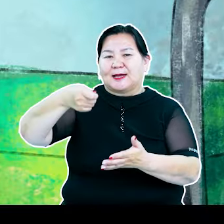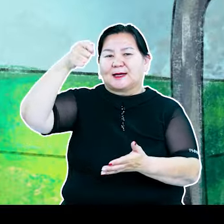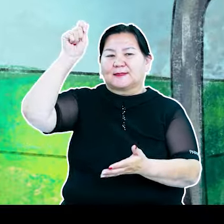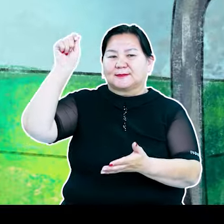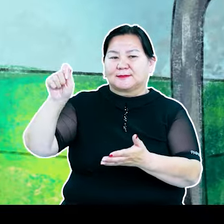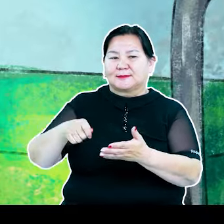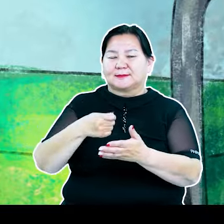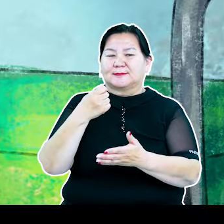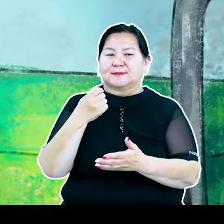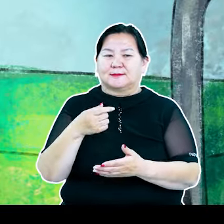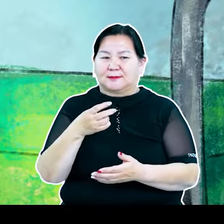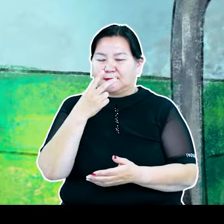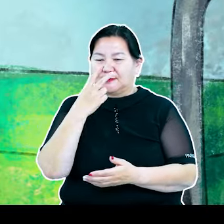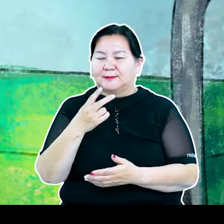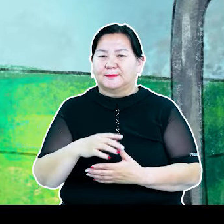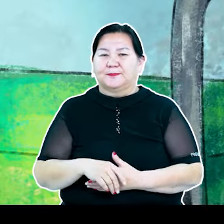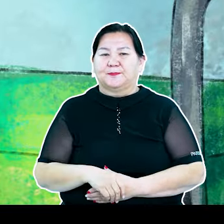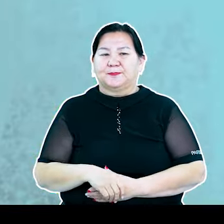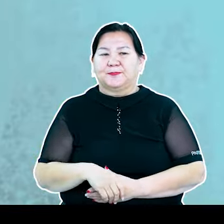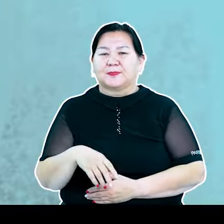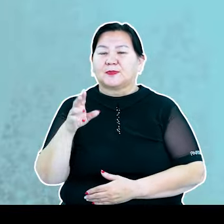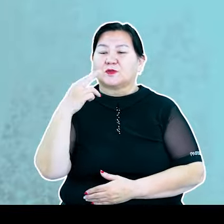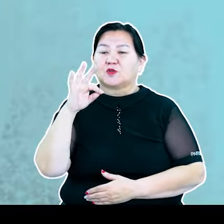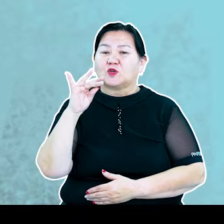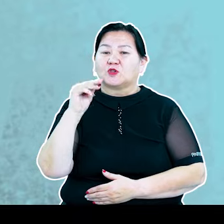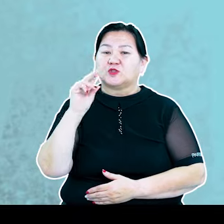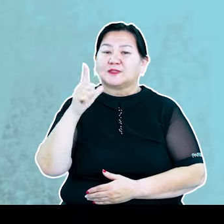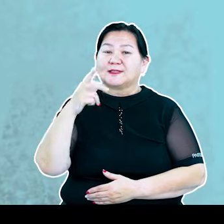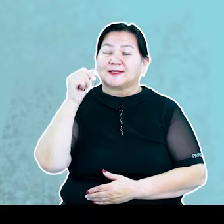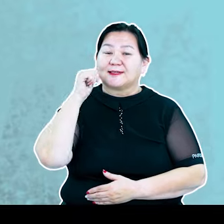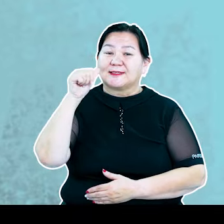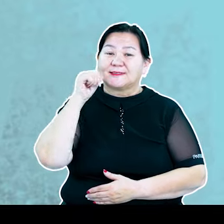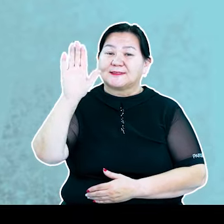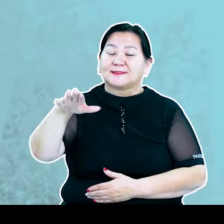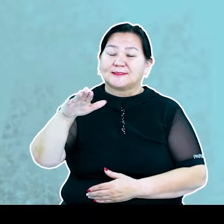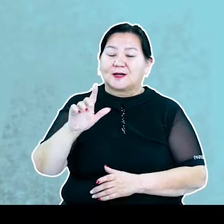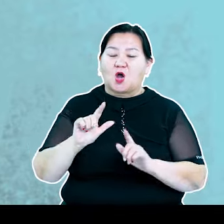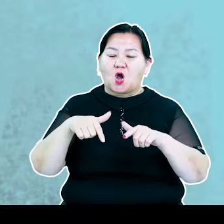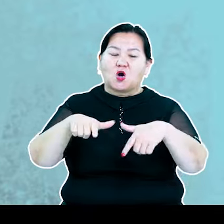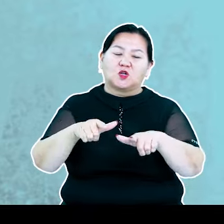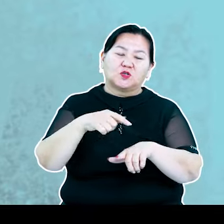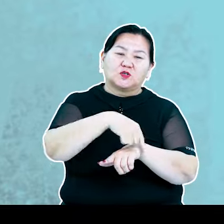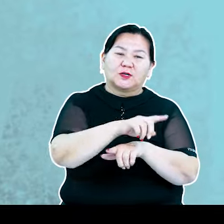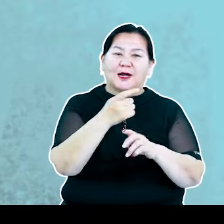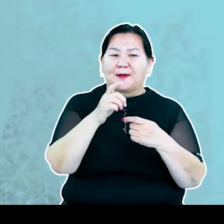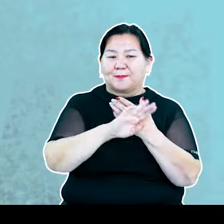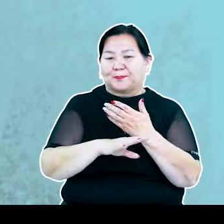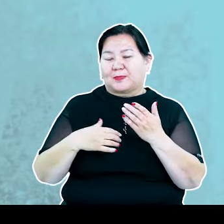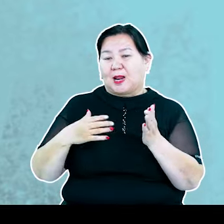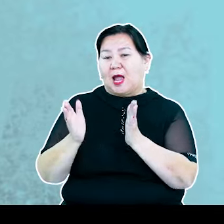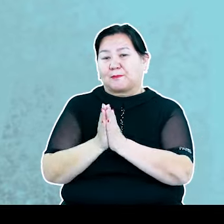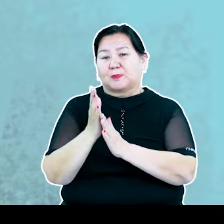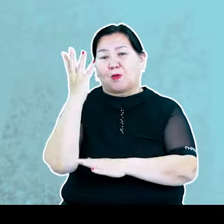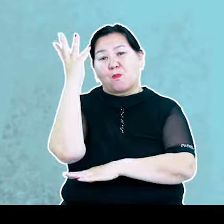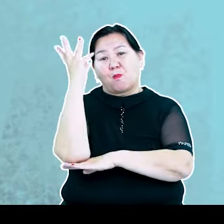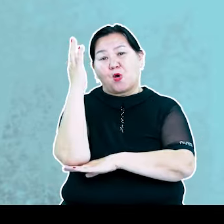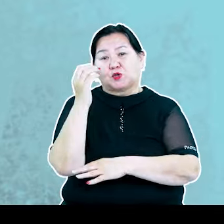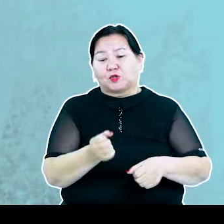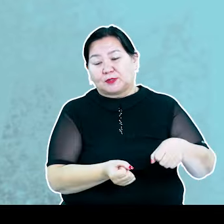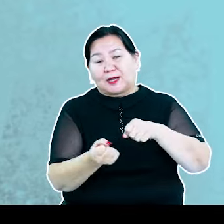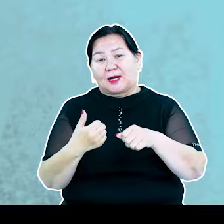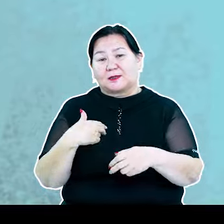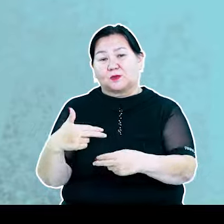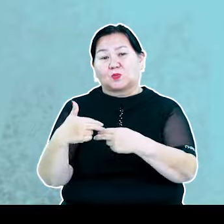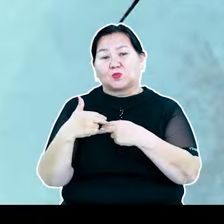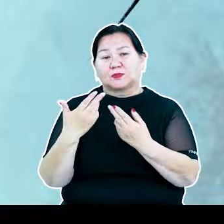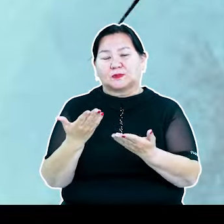самраад ихэл завгүй сууж байлаа. Дольчин Игч, бид голын иргэн дагуу мод тарих гэж байгаа юм л та. Та бидэнд там мод тарихад